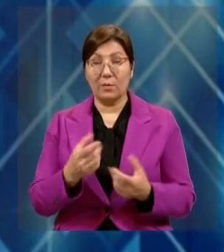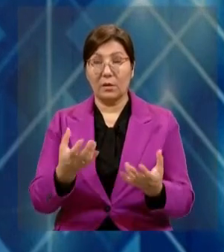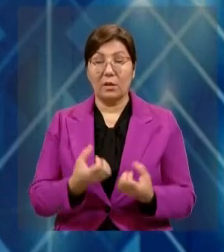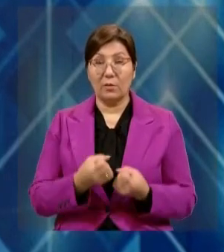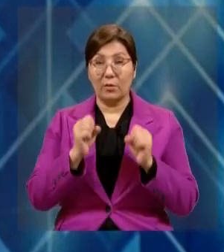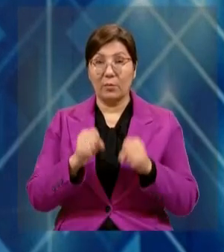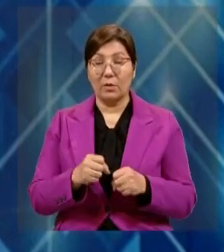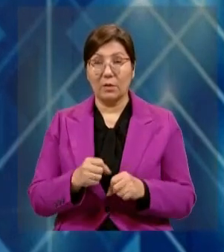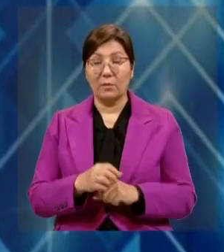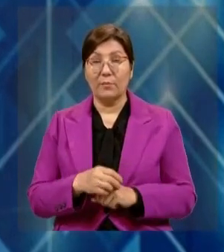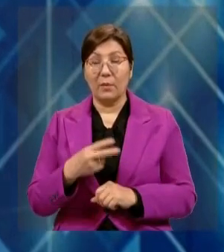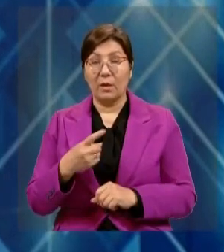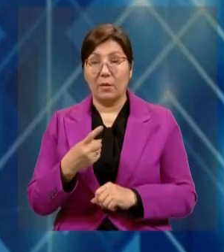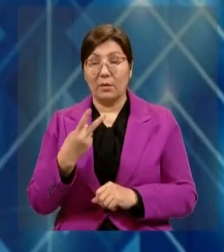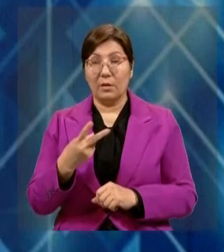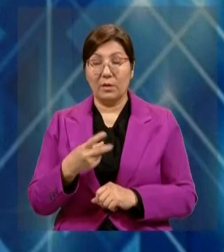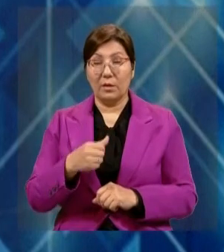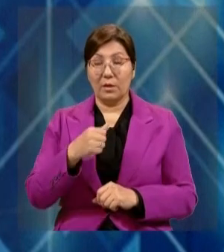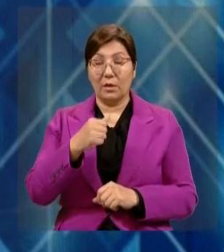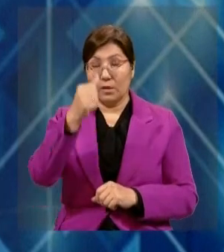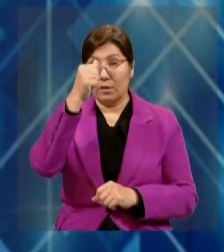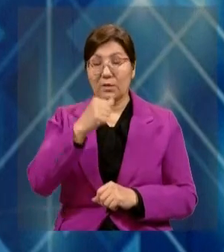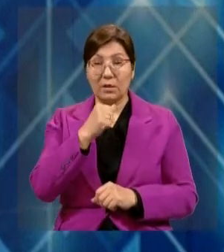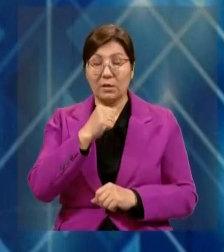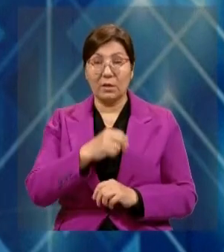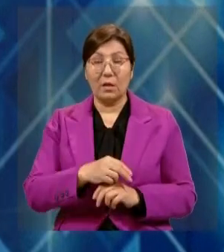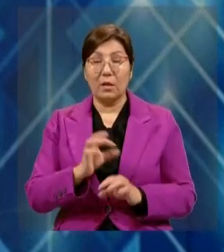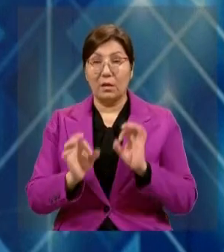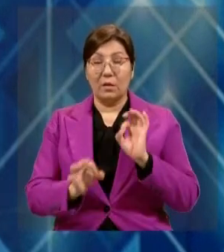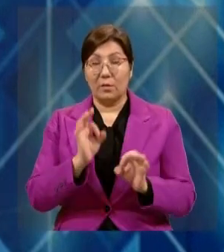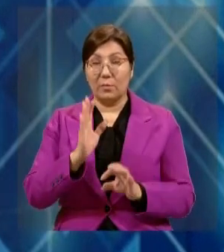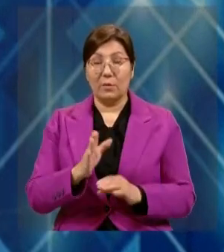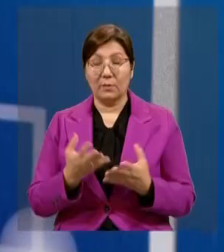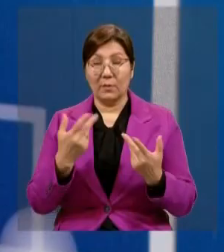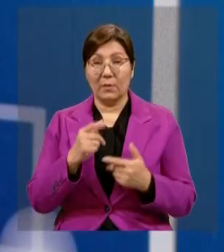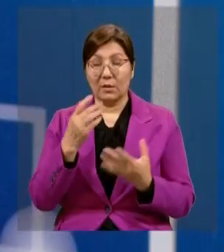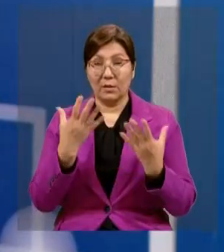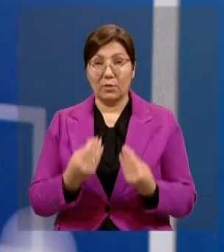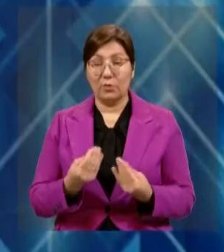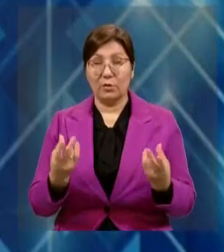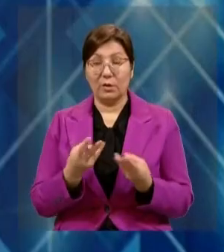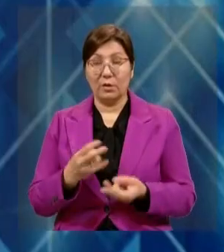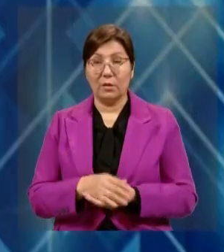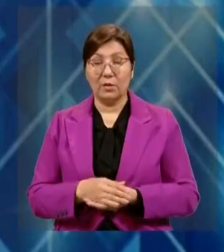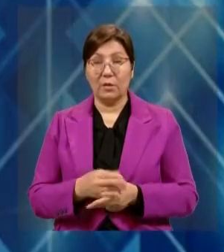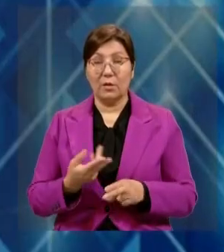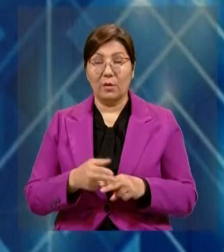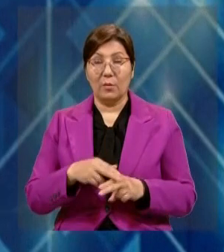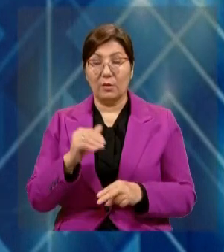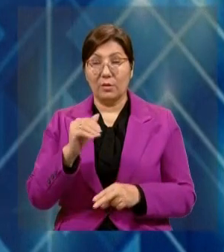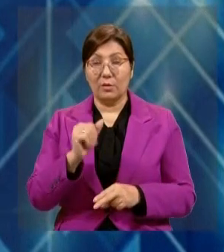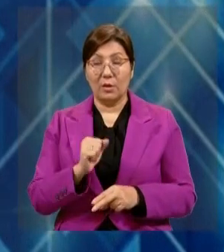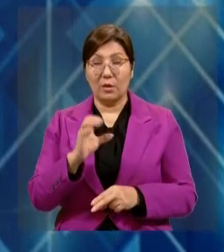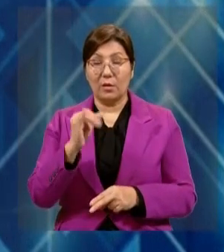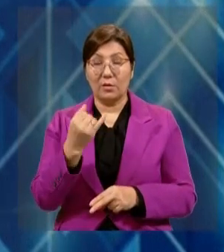кейін 1-2-7 уақыт аралығында ол қалпына келеді. Яғни сау адам өзінің қалпына келеді. Бұл жасушаны біз алғаннан кейін